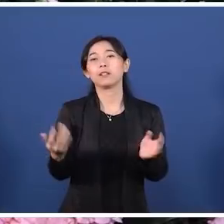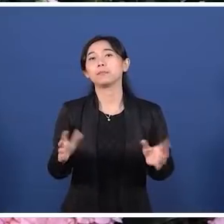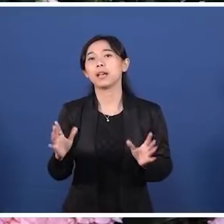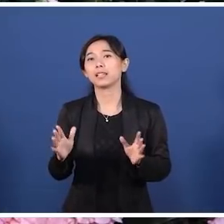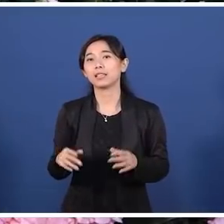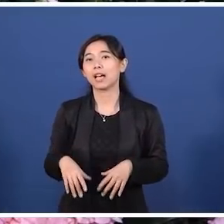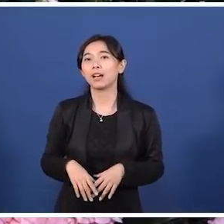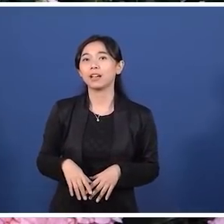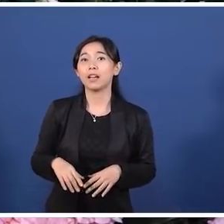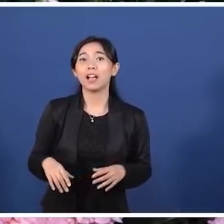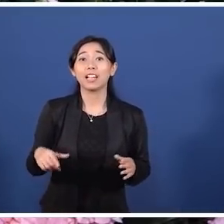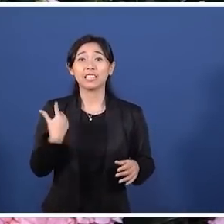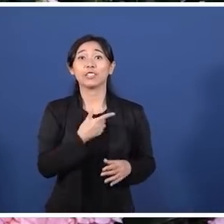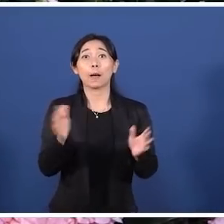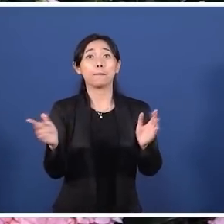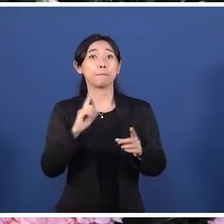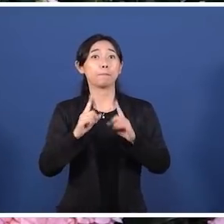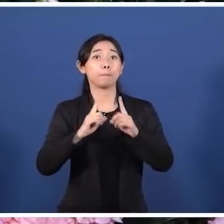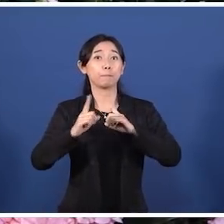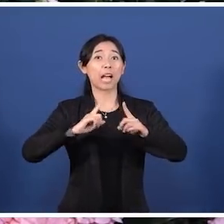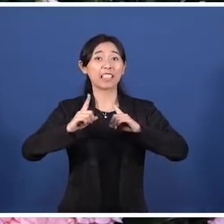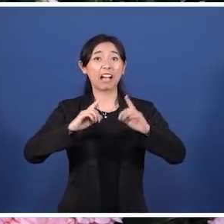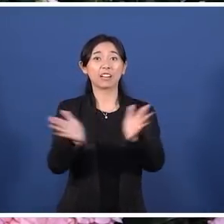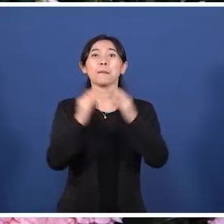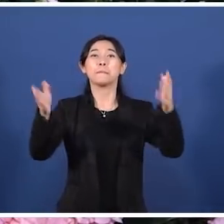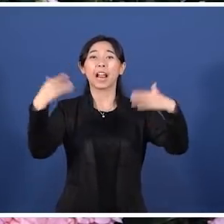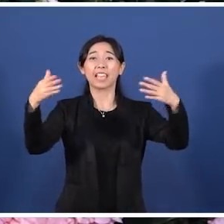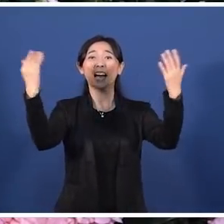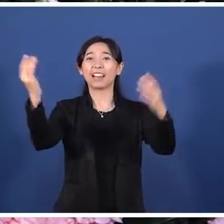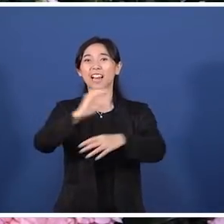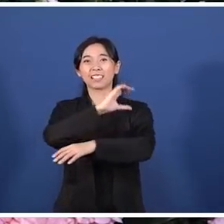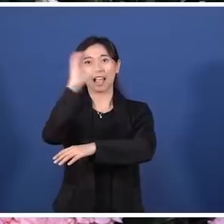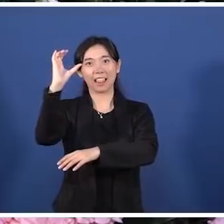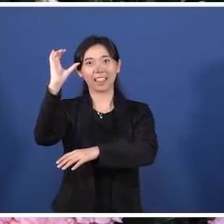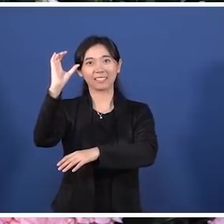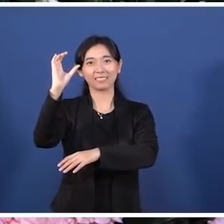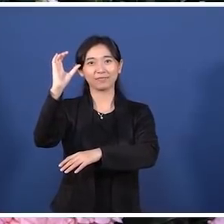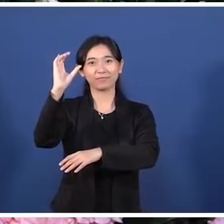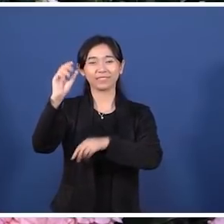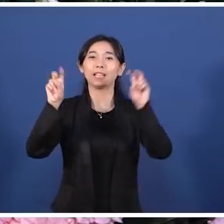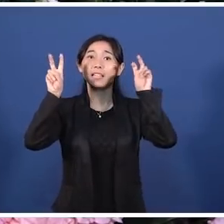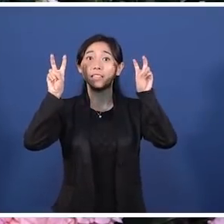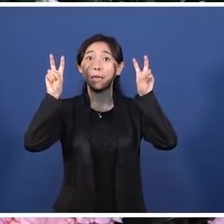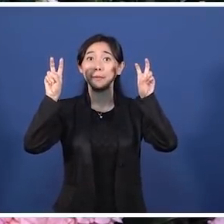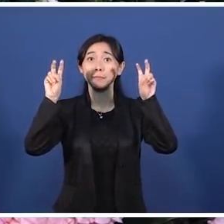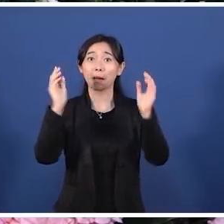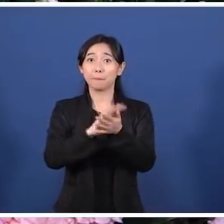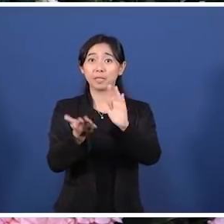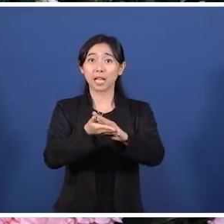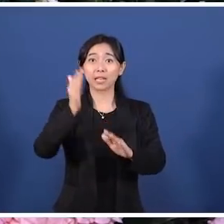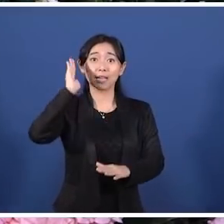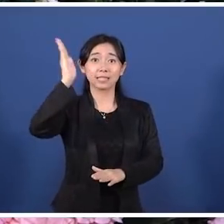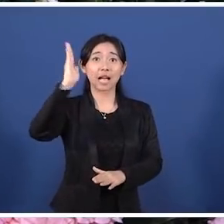menggunakan kalimat merayakan Natal. Menurut saya, saudara-saudara, tema ini menarik.